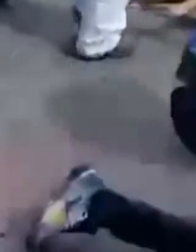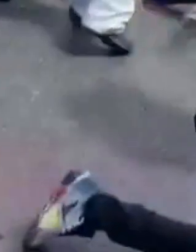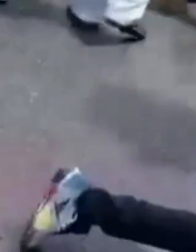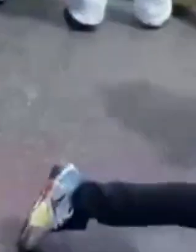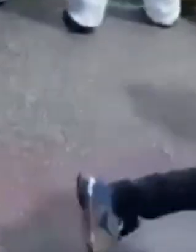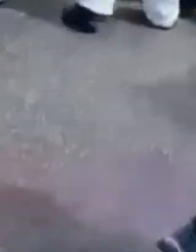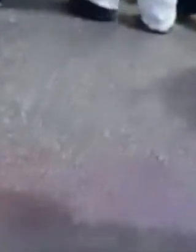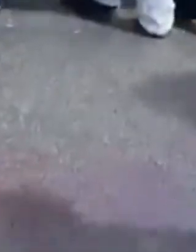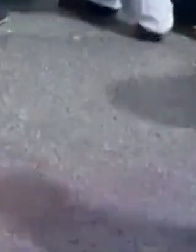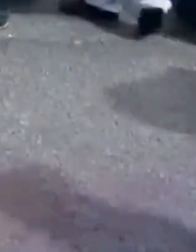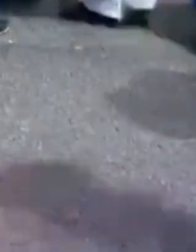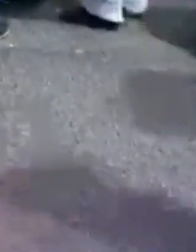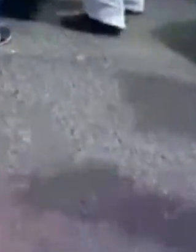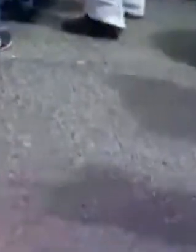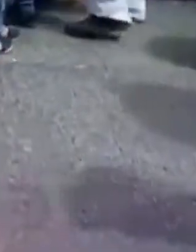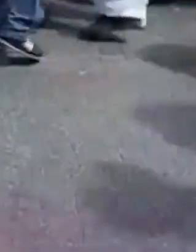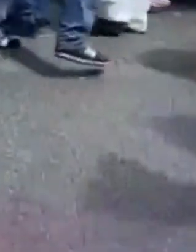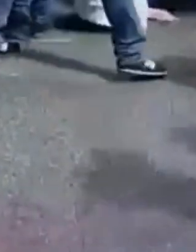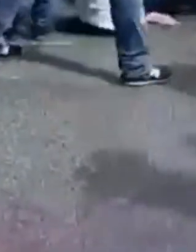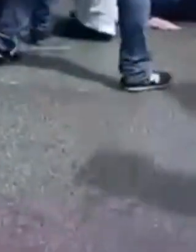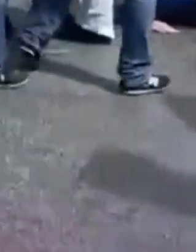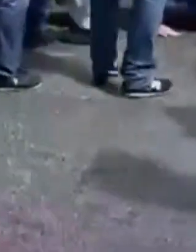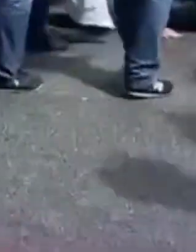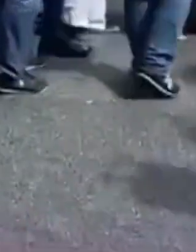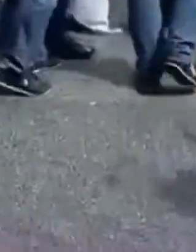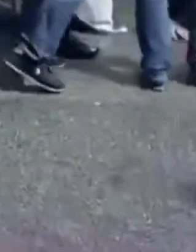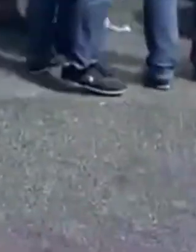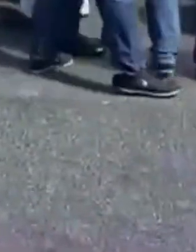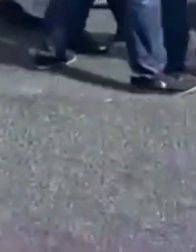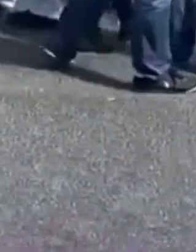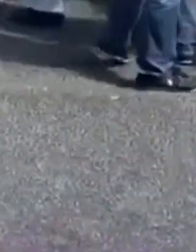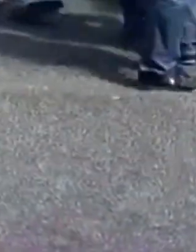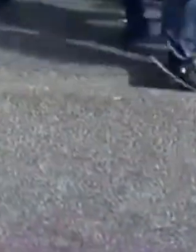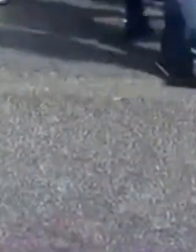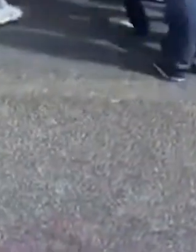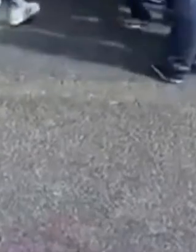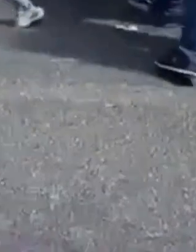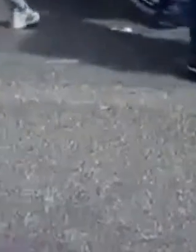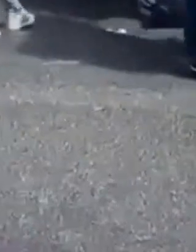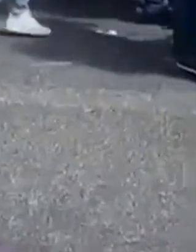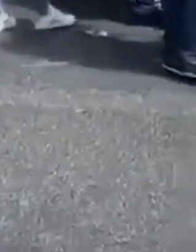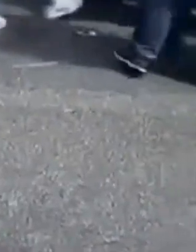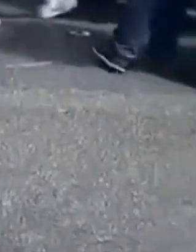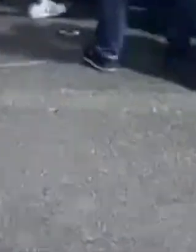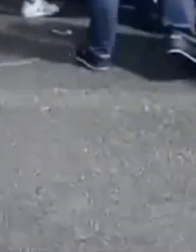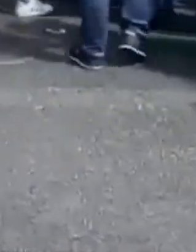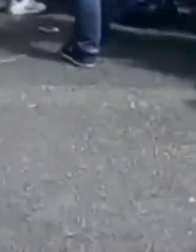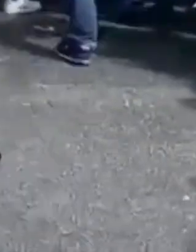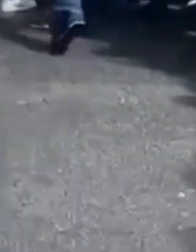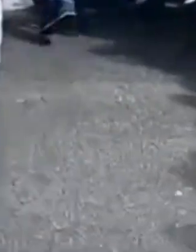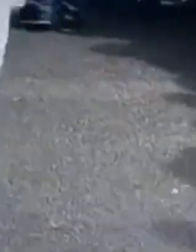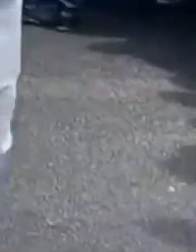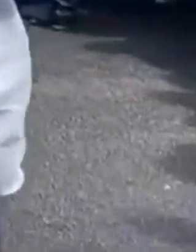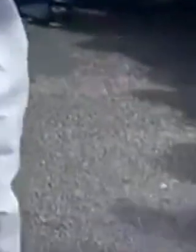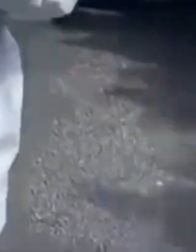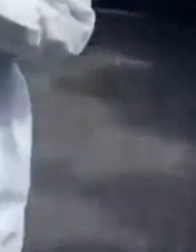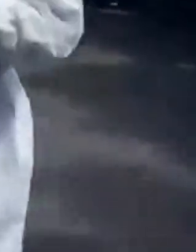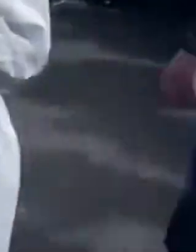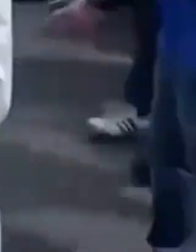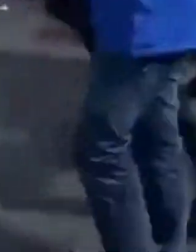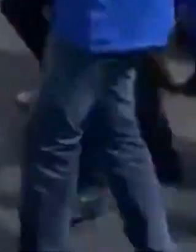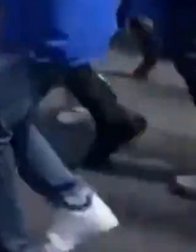policiers le 19 mai dernier. La justice balayant une scène de crime après qu'un délinquant a tué plusieurs